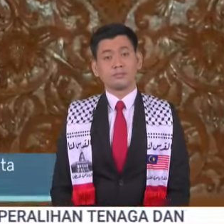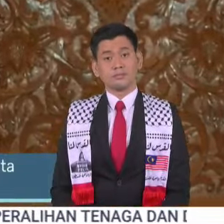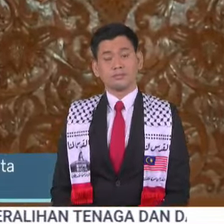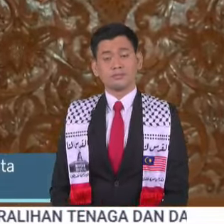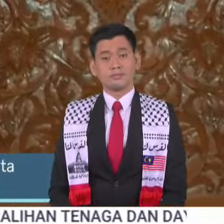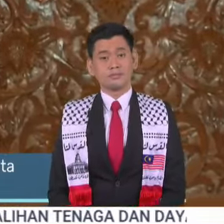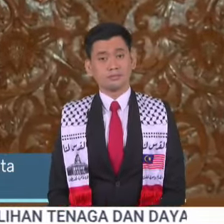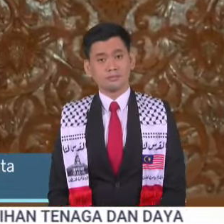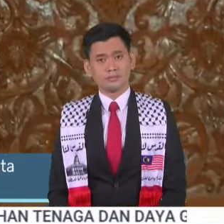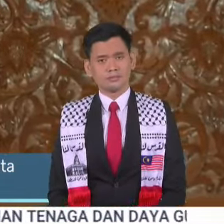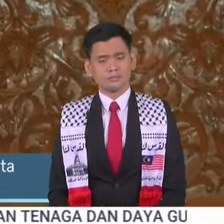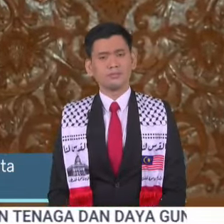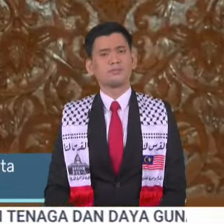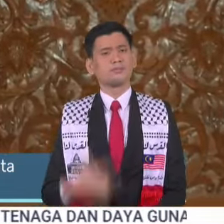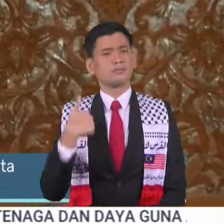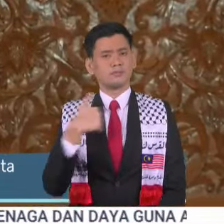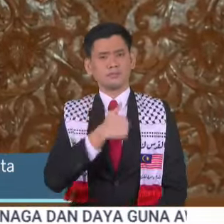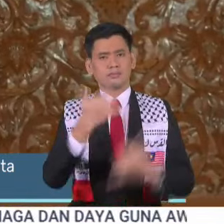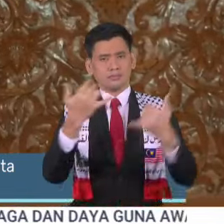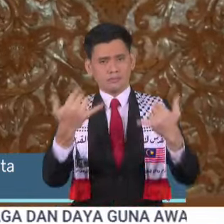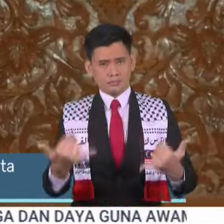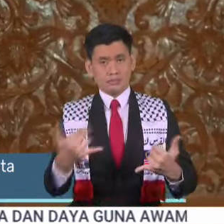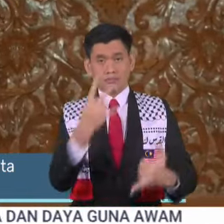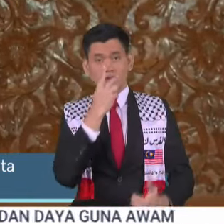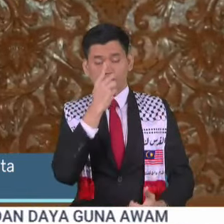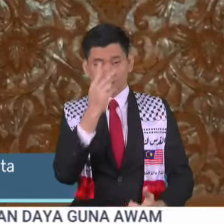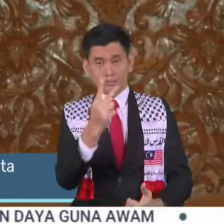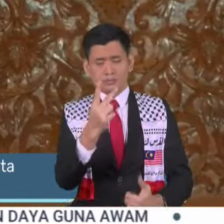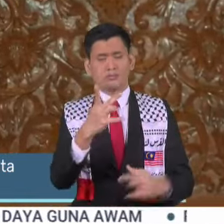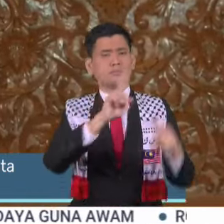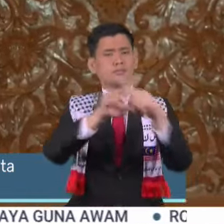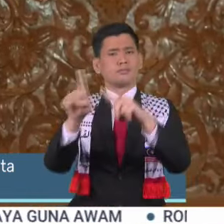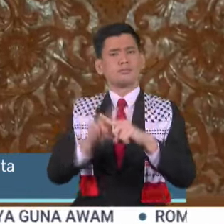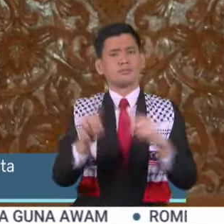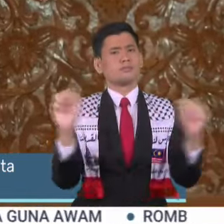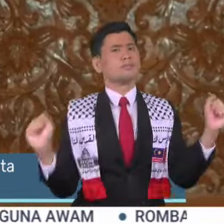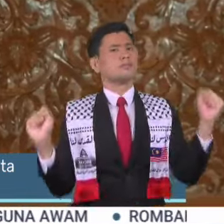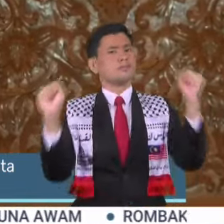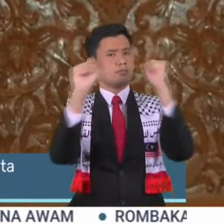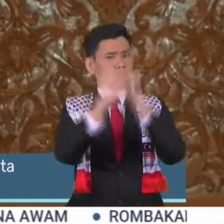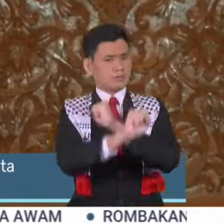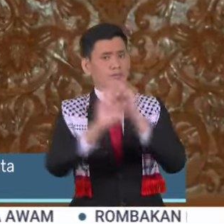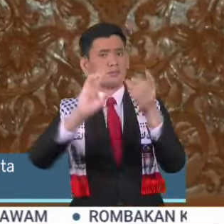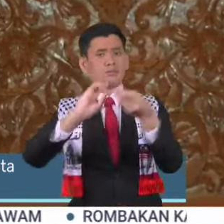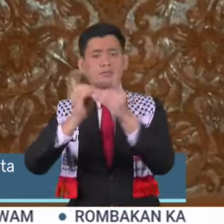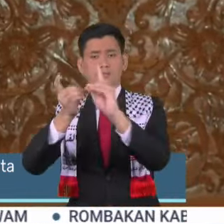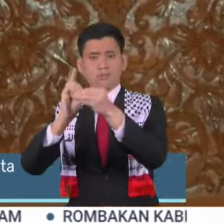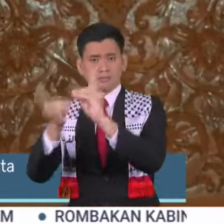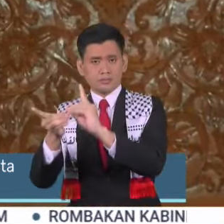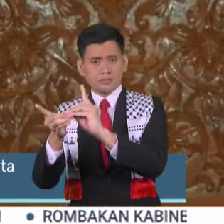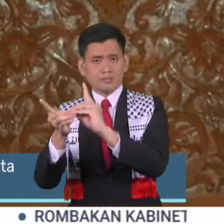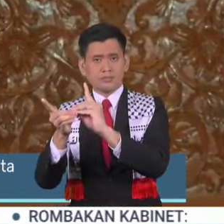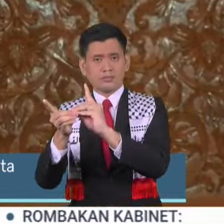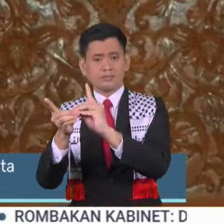kinius the isue of digital challenging Ching the new data